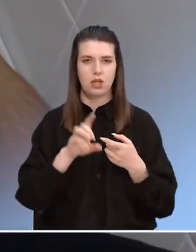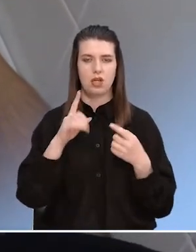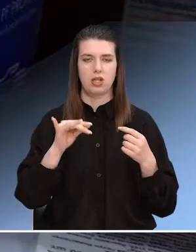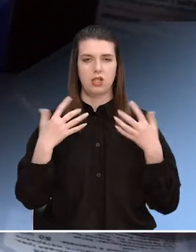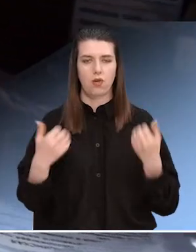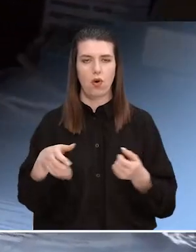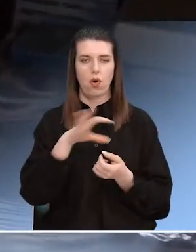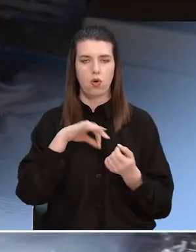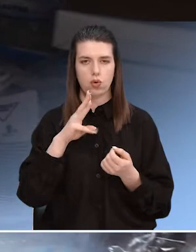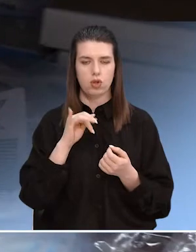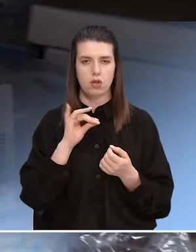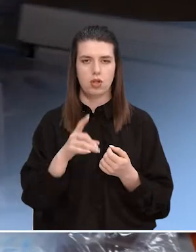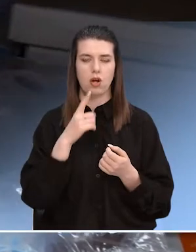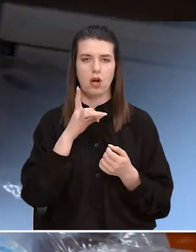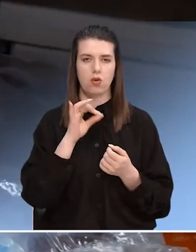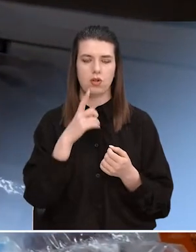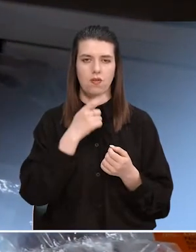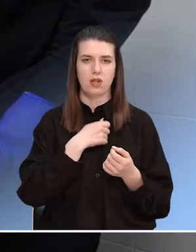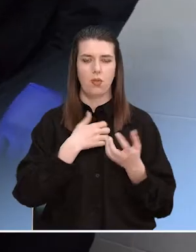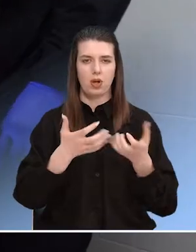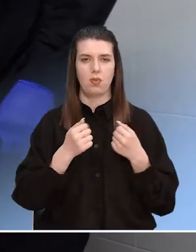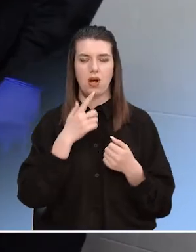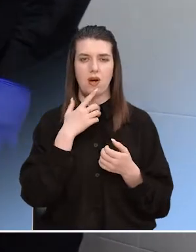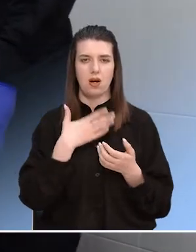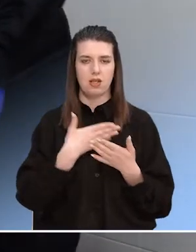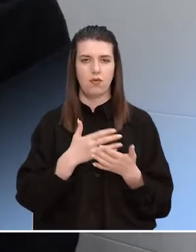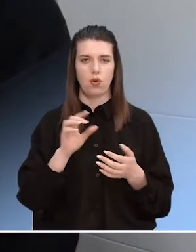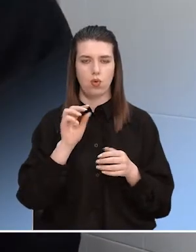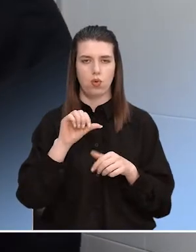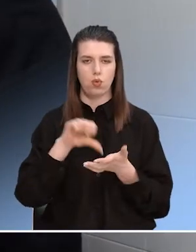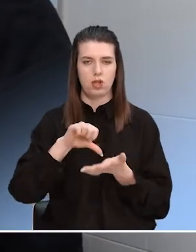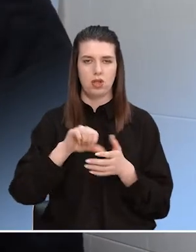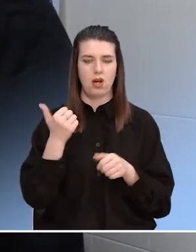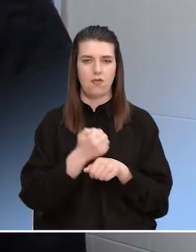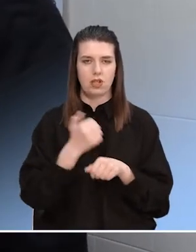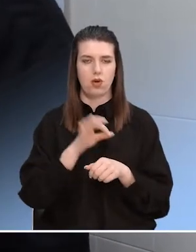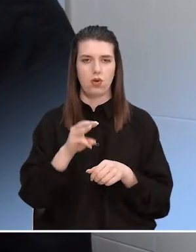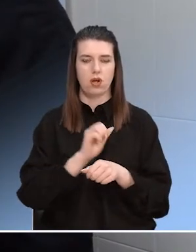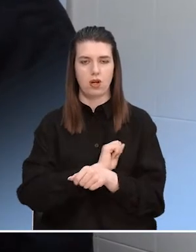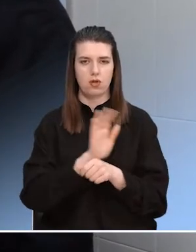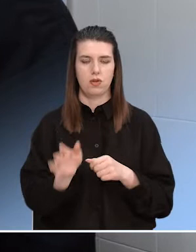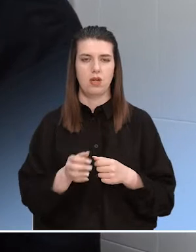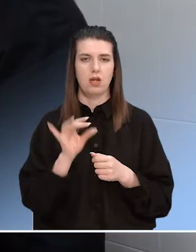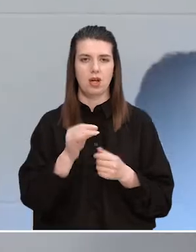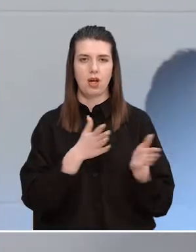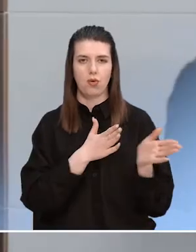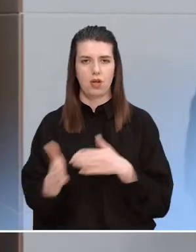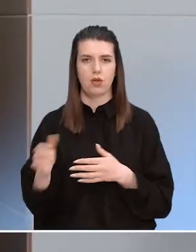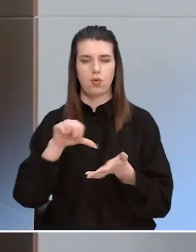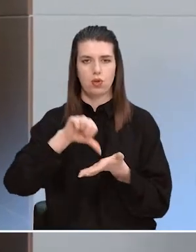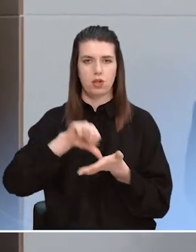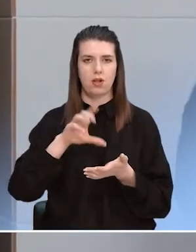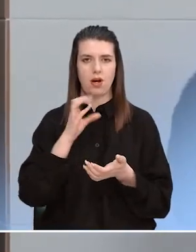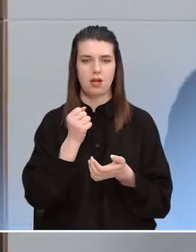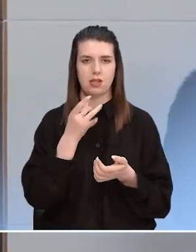собственного здоровья зависит и здоровье окружающих рост гвардейцы принимают активное участие вакцинации против новой коронавирусной инфекцией